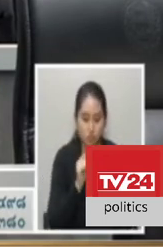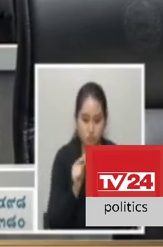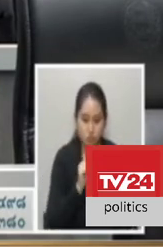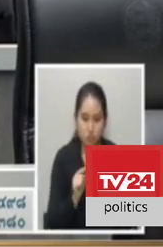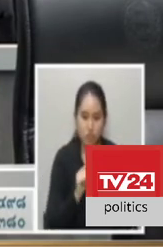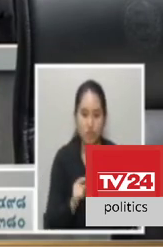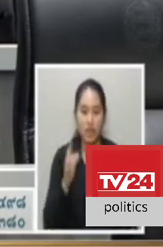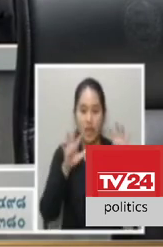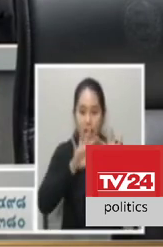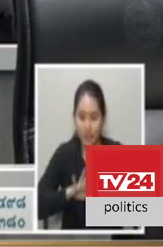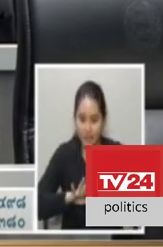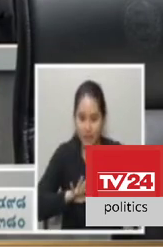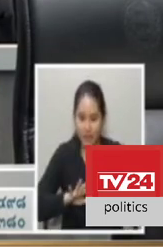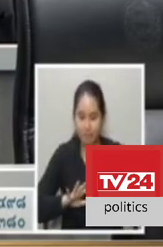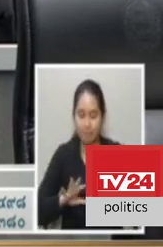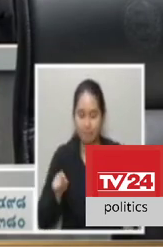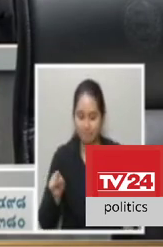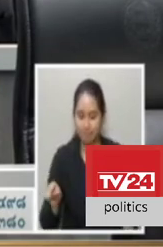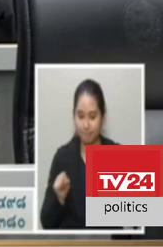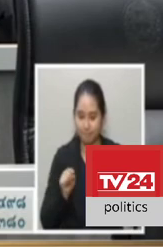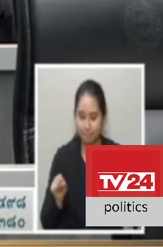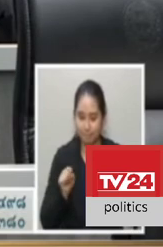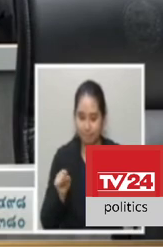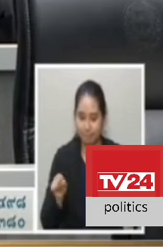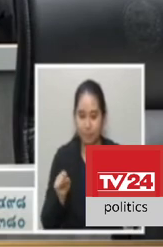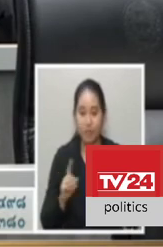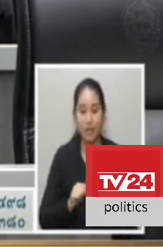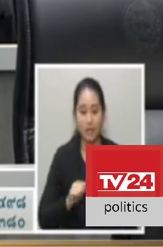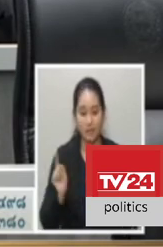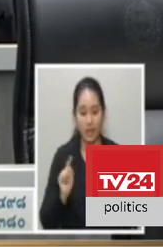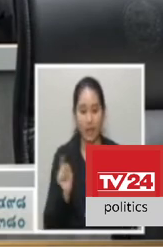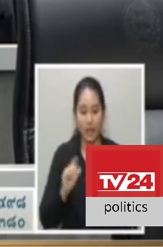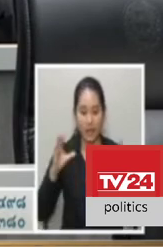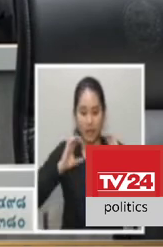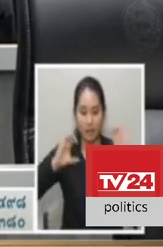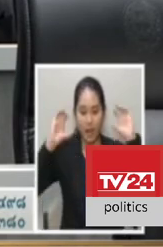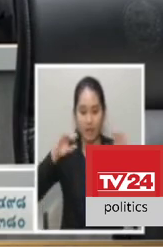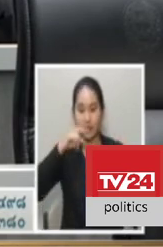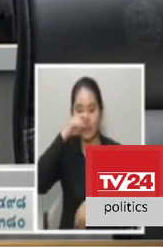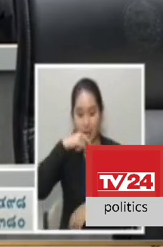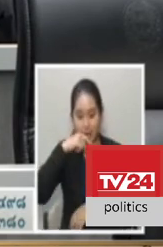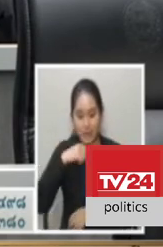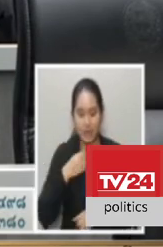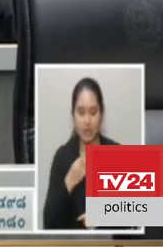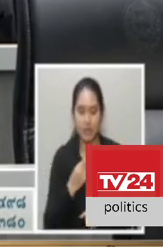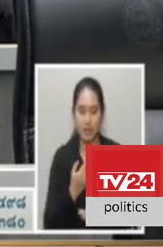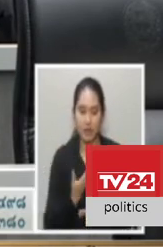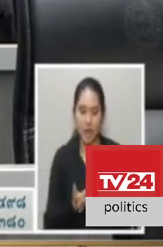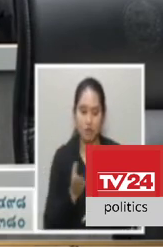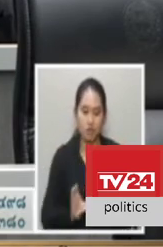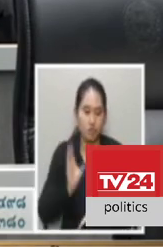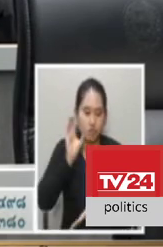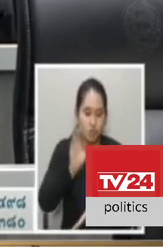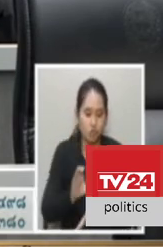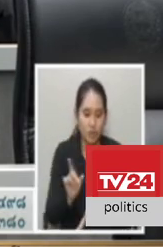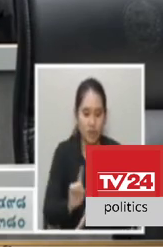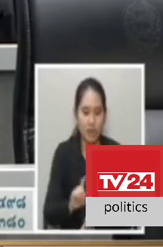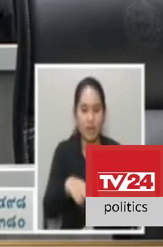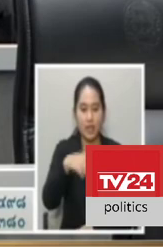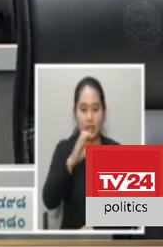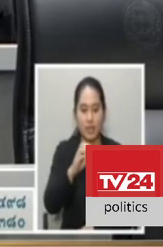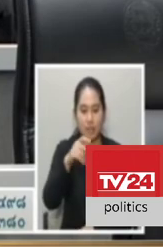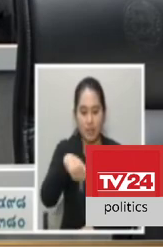าเซียนกับแคนาดาให้คืบหน้าแต่ปรากฏว่ารัฐบาลไทยกลับไปลงทุนอย่างมหาศาลกับ